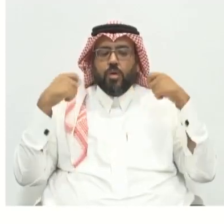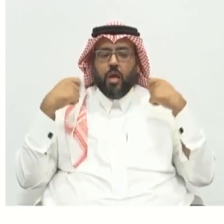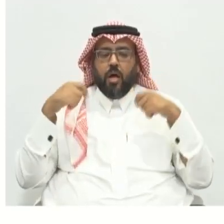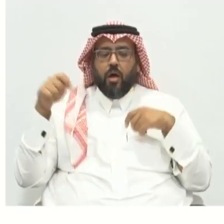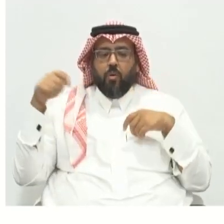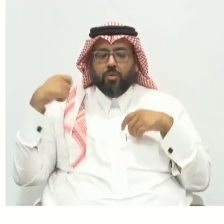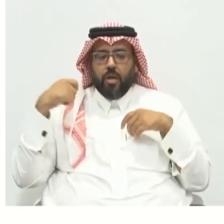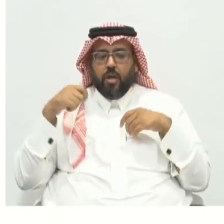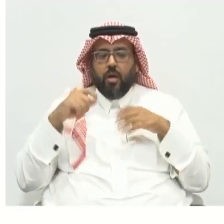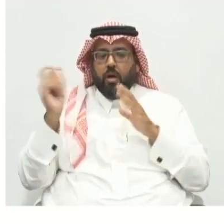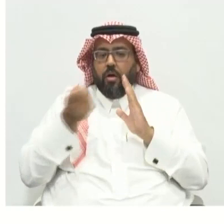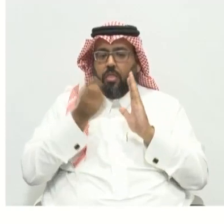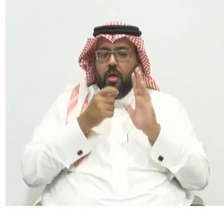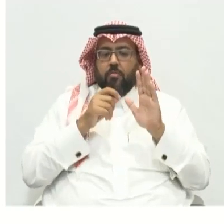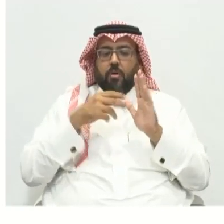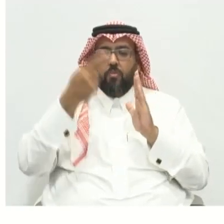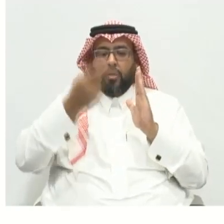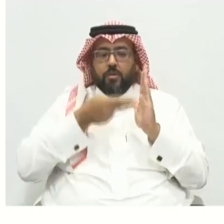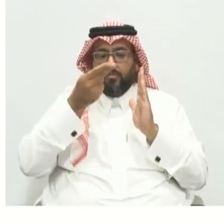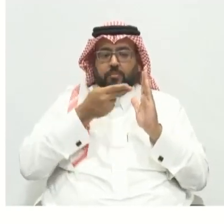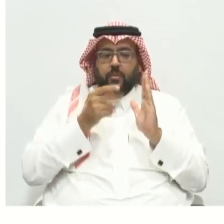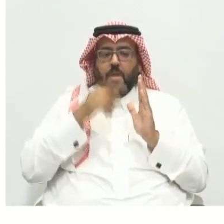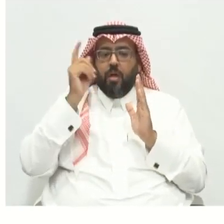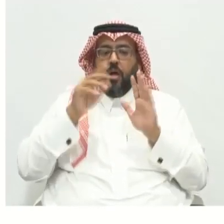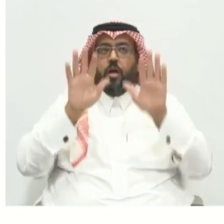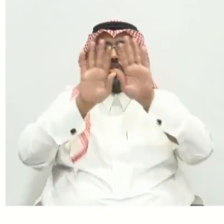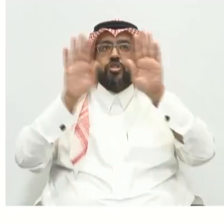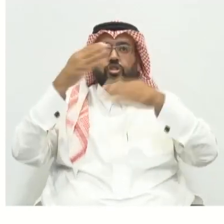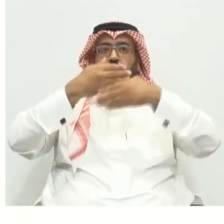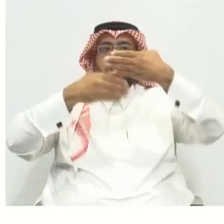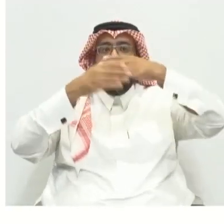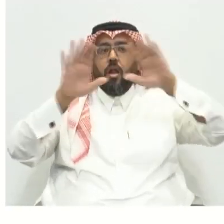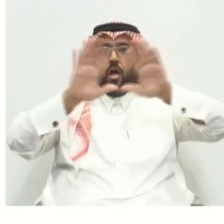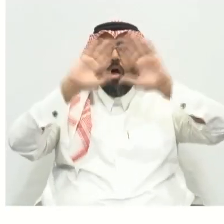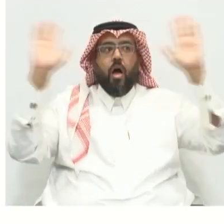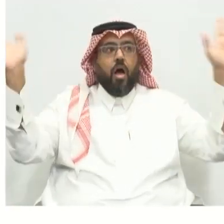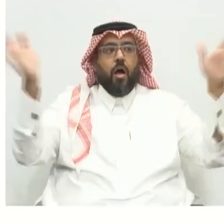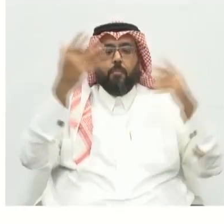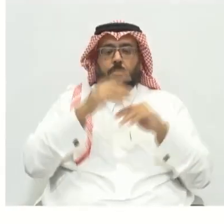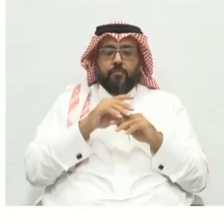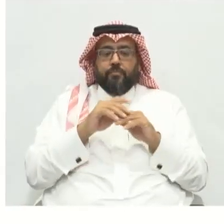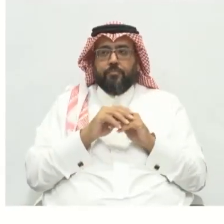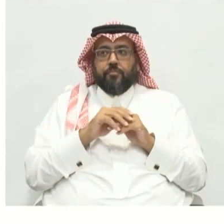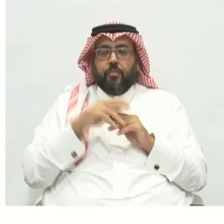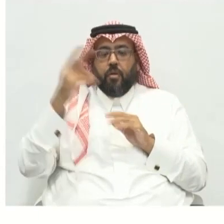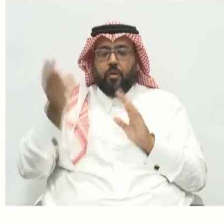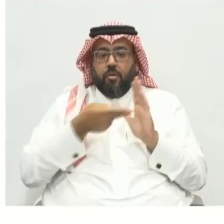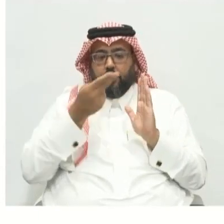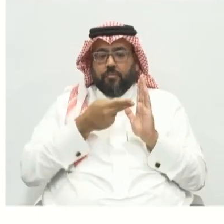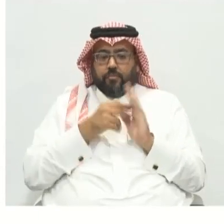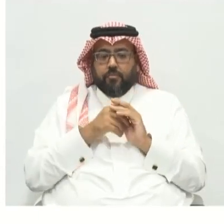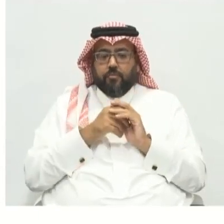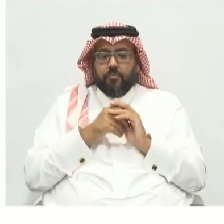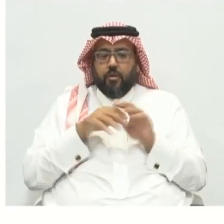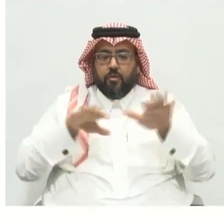انه لا تجوز الكتابه او الرسم او ما في حكمهما على جدران مكان عام او اي من مكوناته او